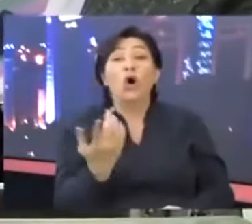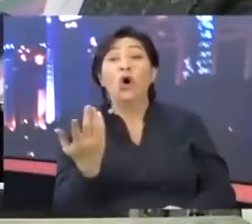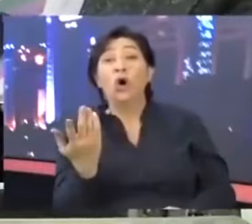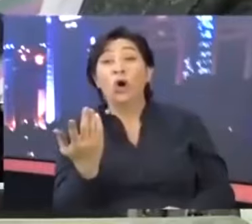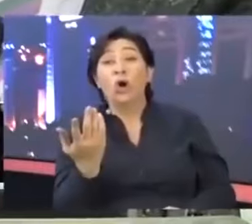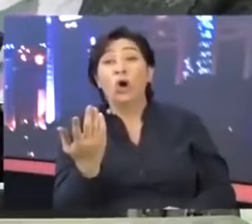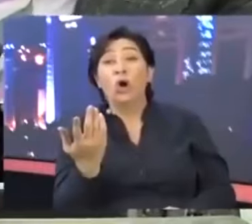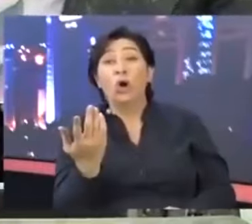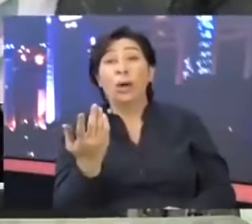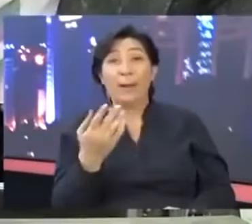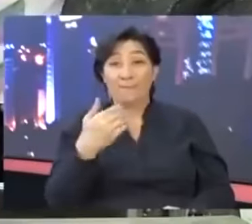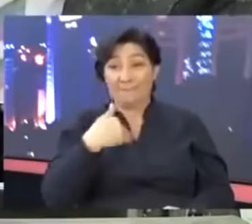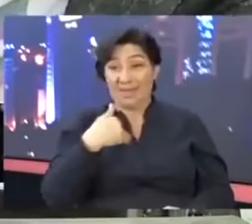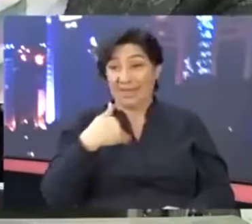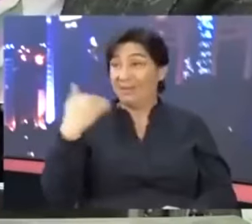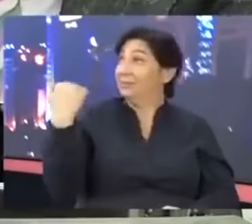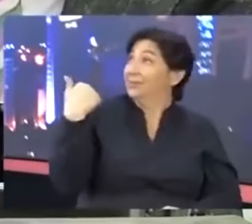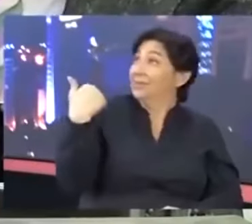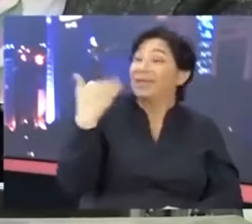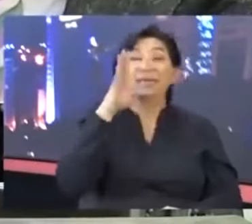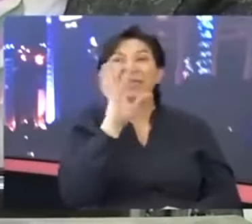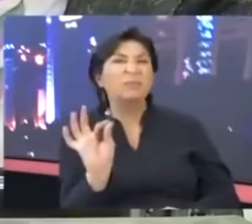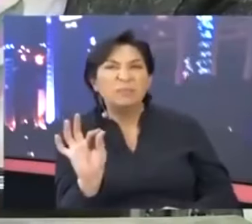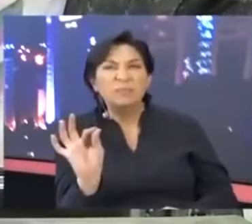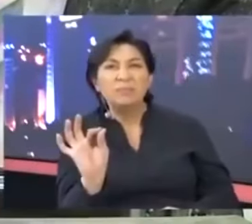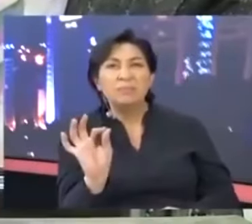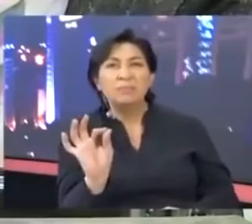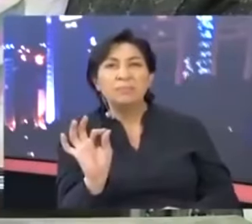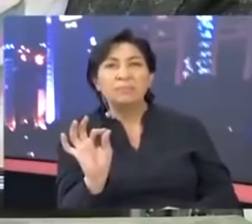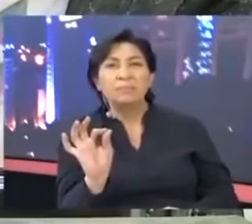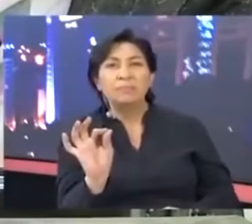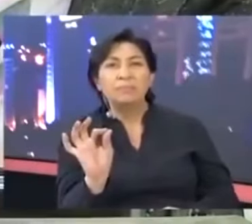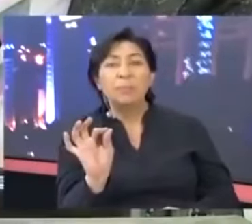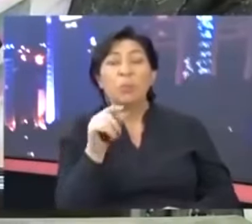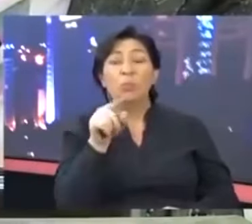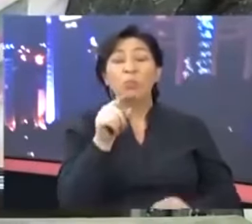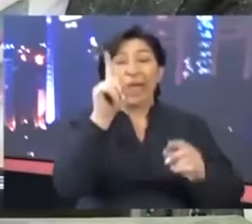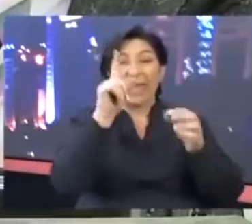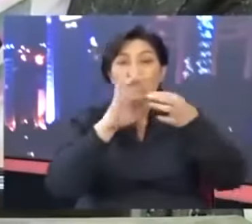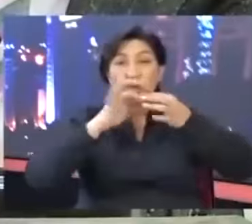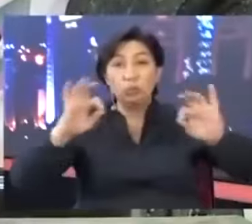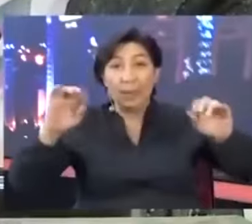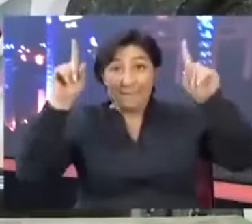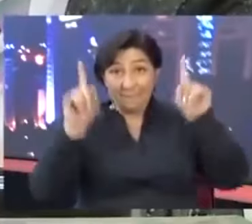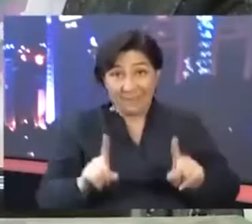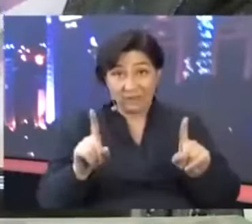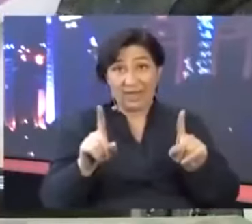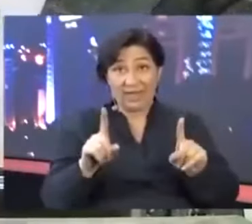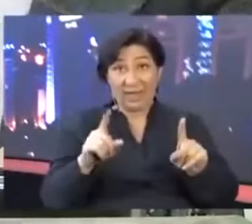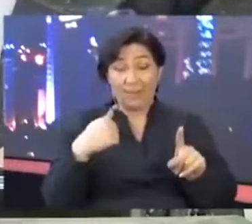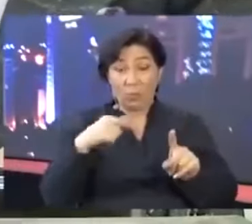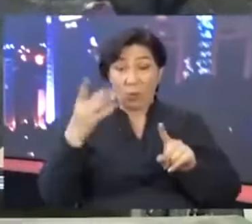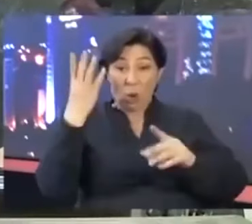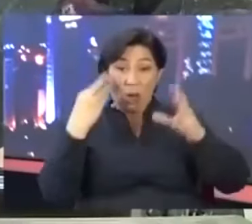Eee yani bana seslenen Kim bu eee Bu ilk cümleden itibaren Eee ben